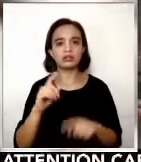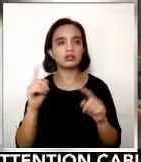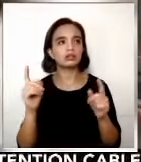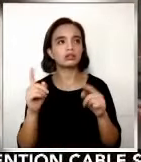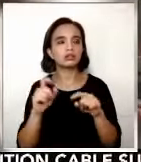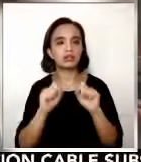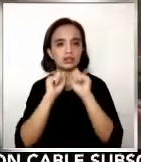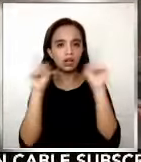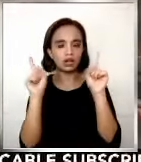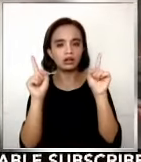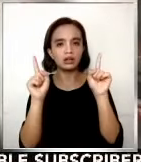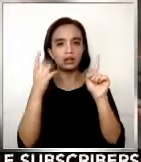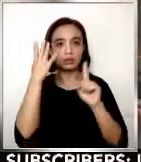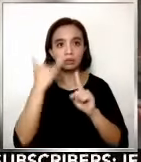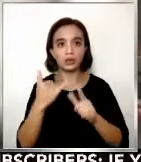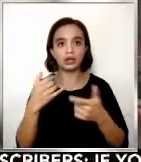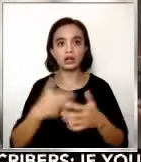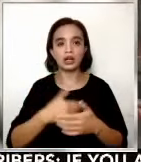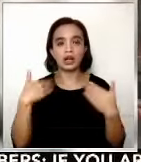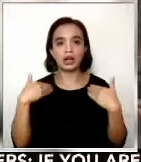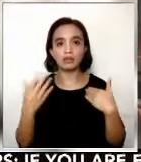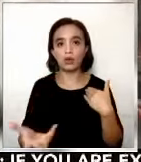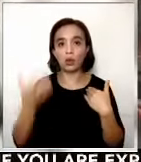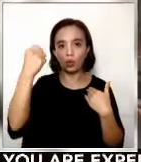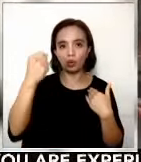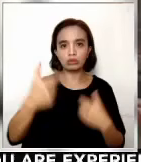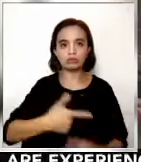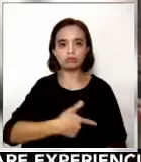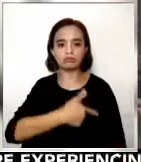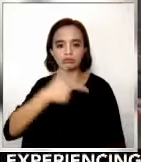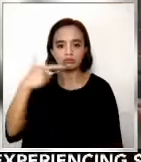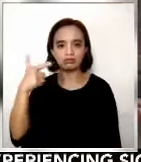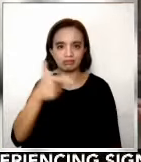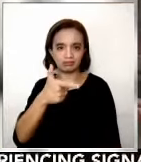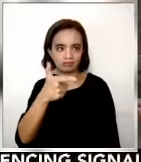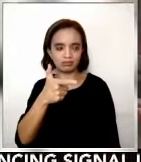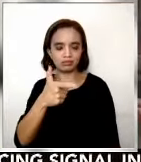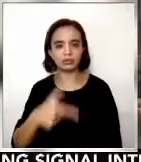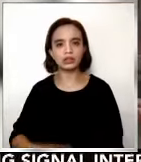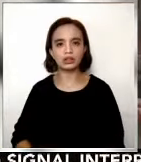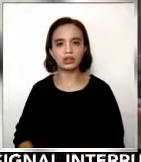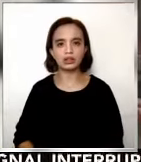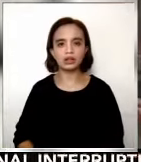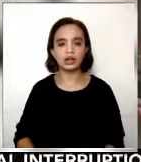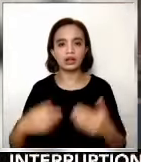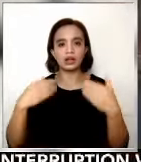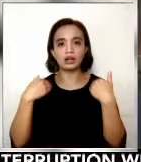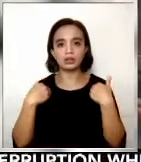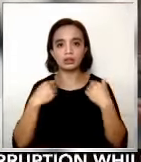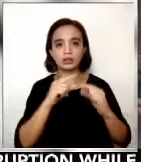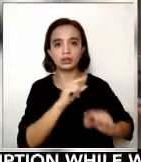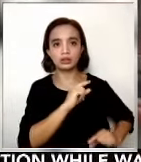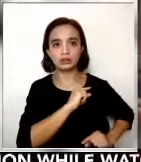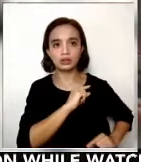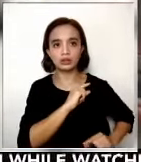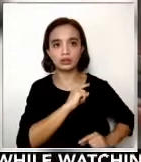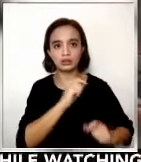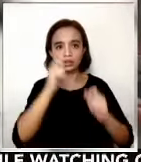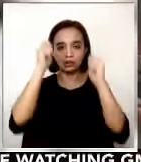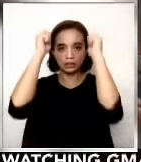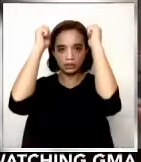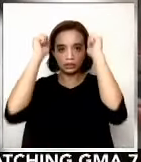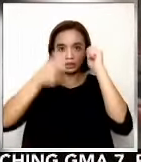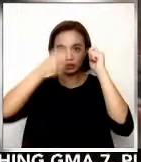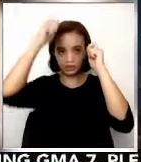gwardiya, may sariling baril din ang mga suspect. Nagsuot pa ng sombrero ng gwardiya ang isa sa kanila habang binubuksan ang mga drawer